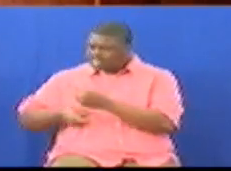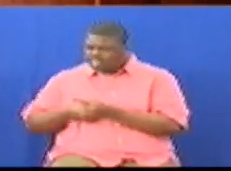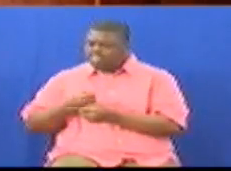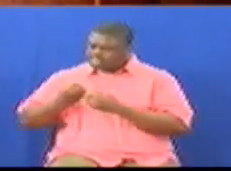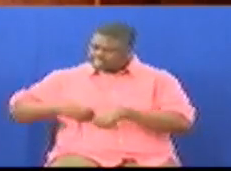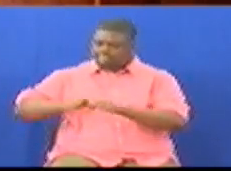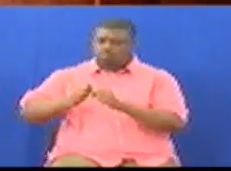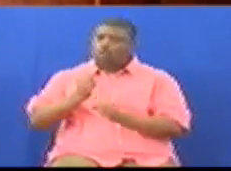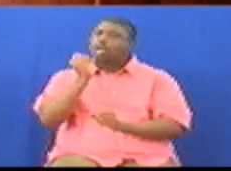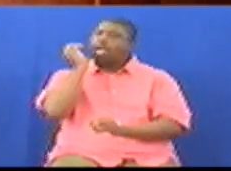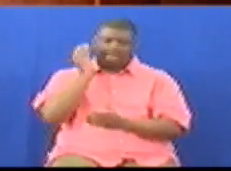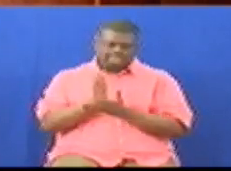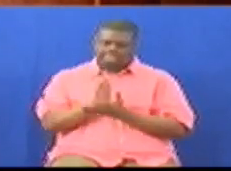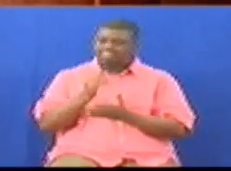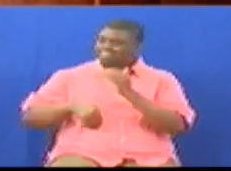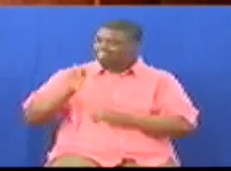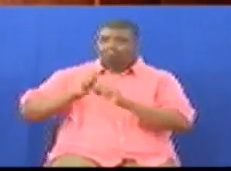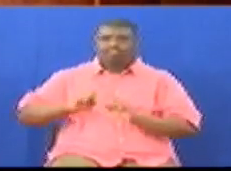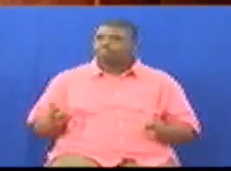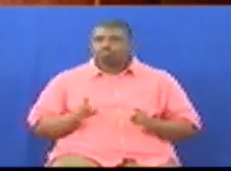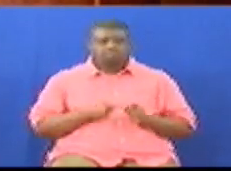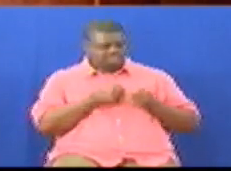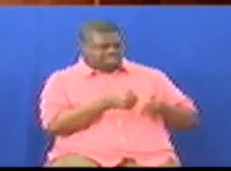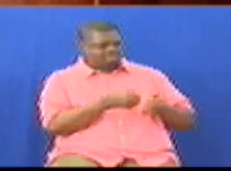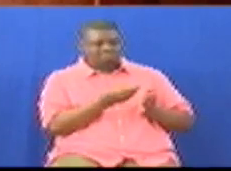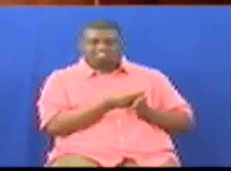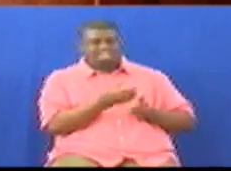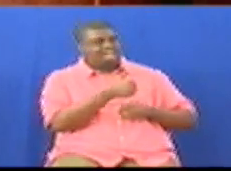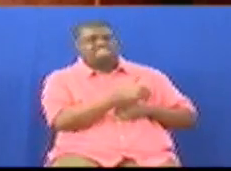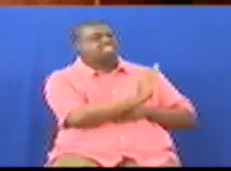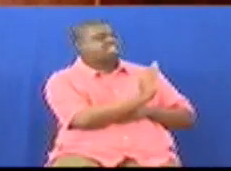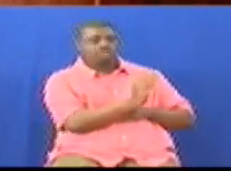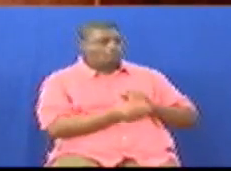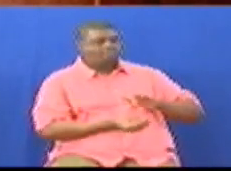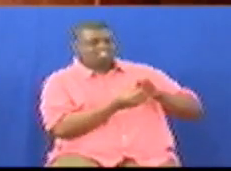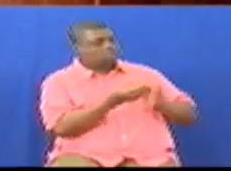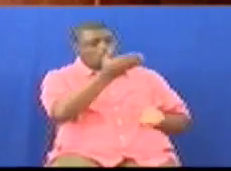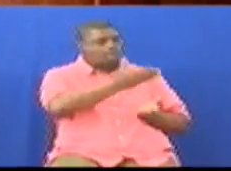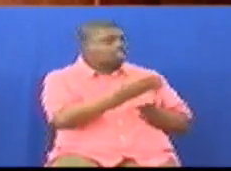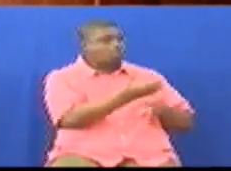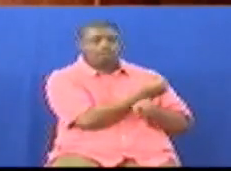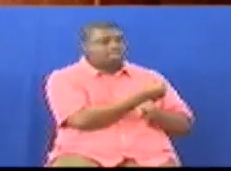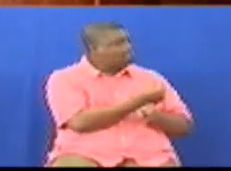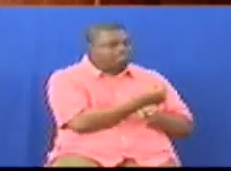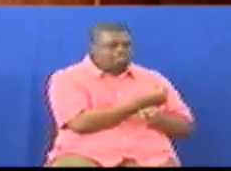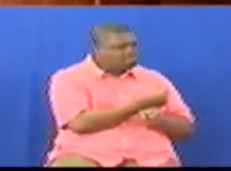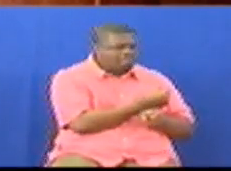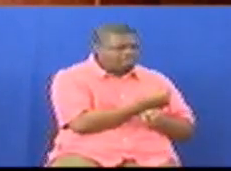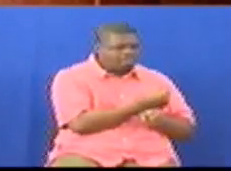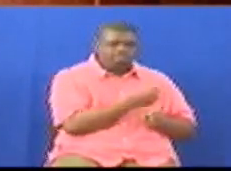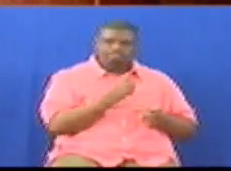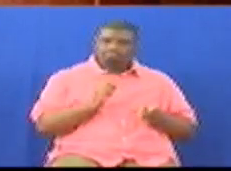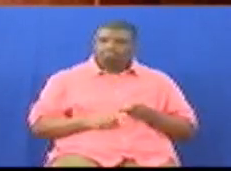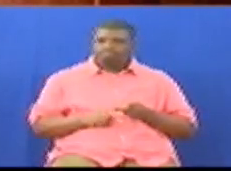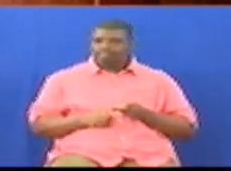kuliko kutegemea fedha za nje ambazo hazina uhakika. Mapitio ya utekelezaji na ushauri wa kamati. Mheshimiwa Naibu